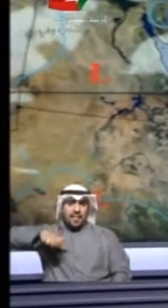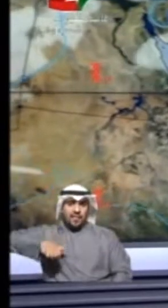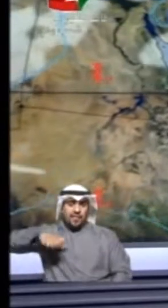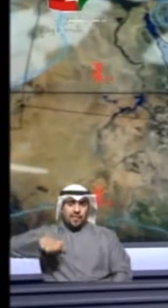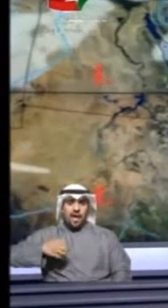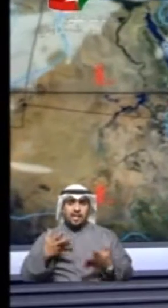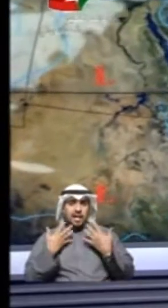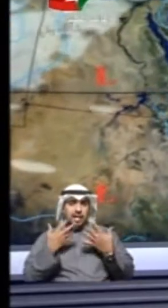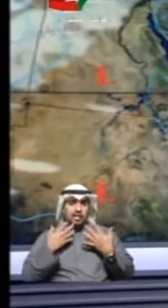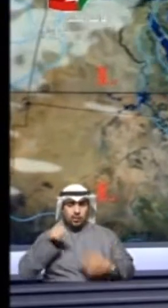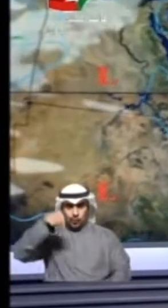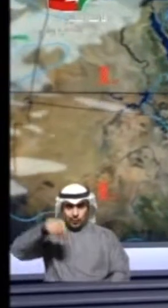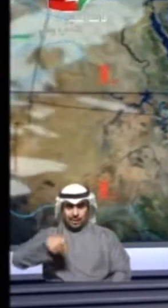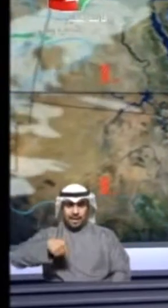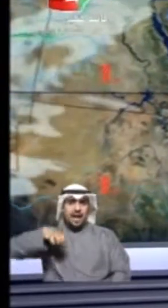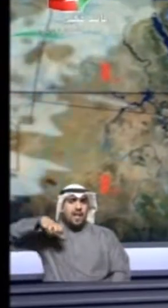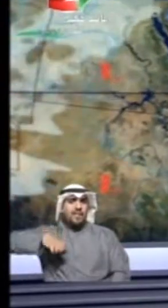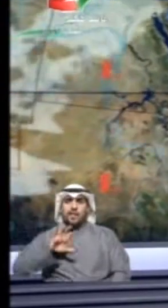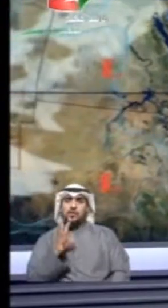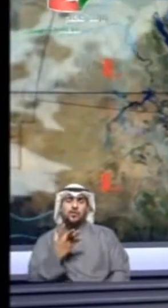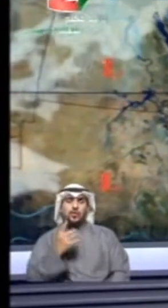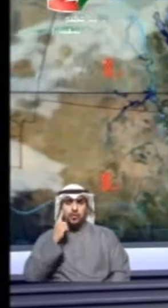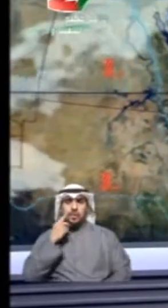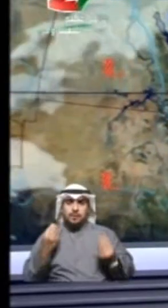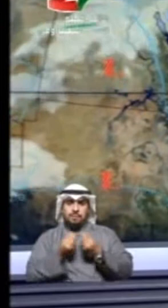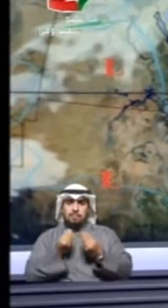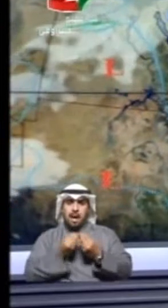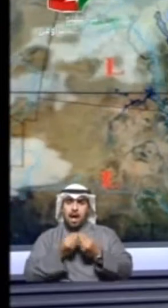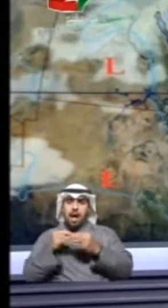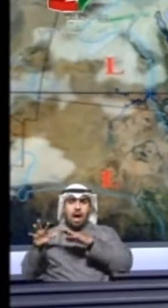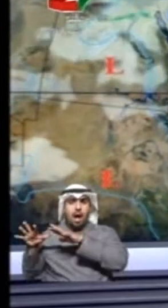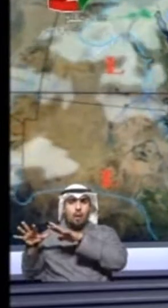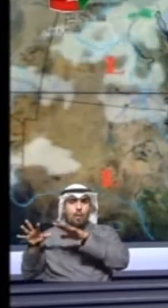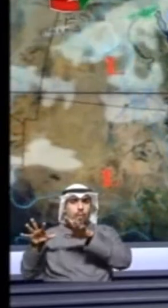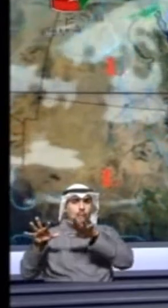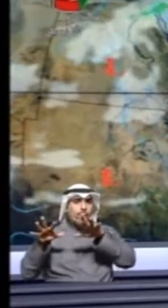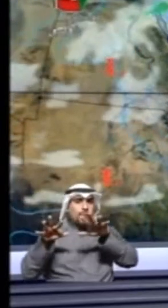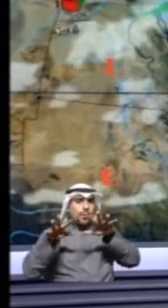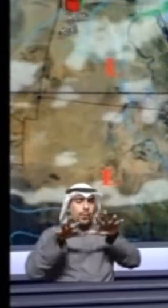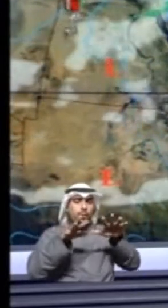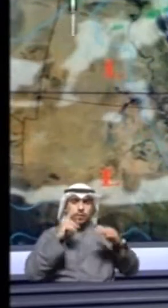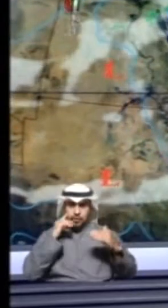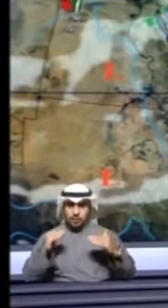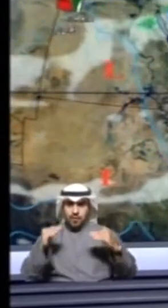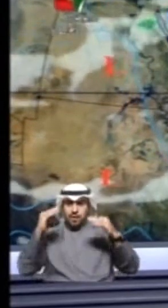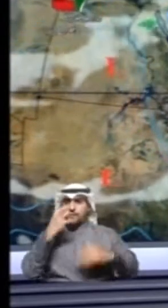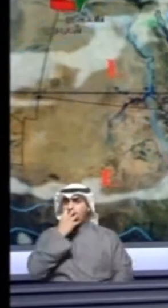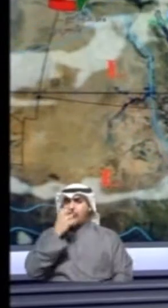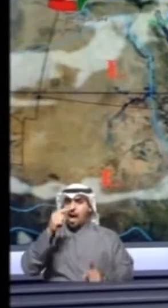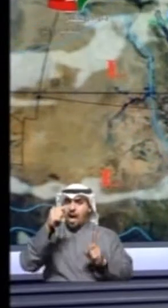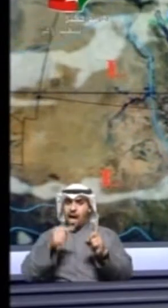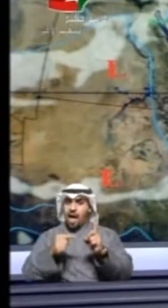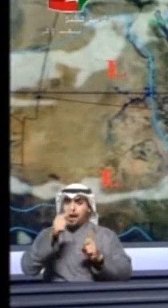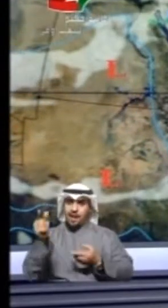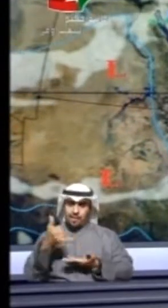الجوي ويبدأ يدخل علينا منخفض جوي مع جبهة راح تكون دافية نوعا ما تأثر في ارتفاع نسبي وملحوظ في درجات الحرارة، وأيضا